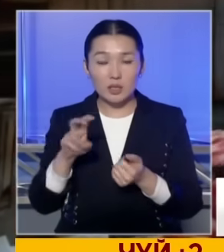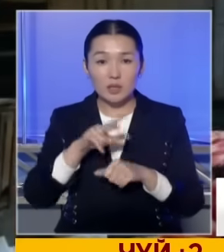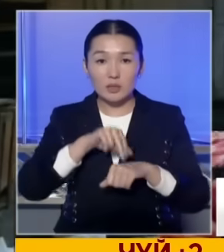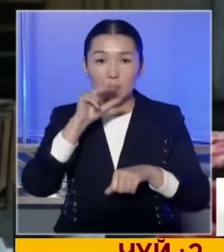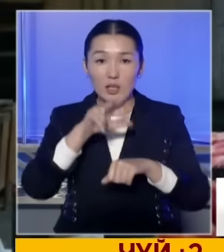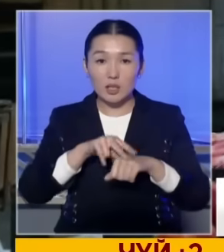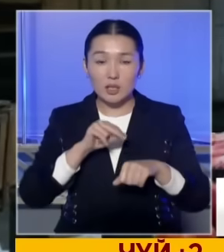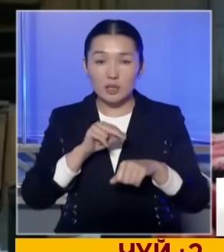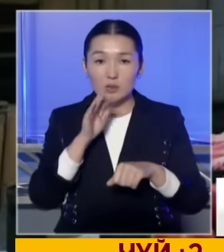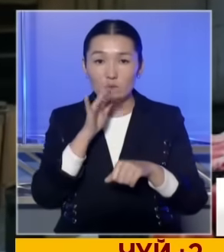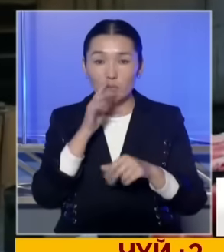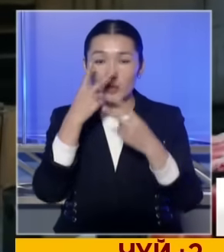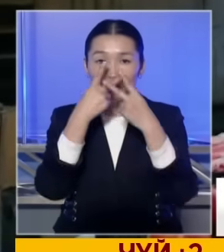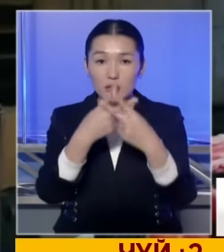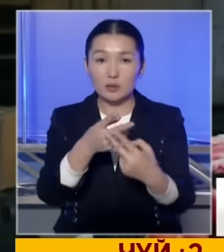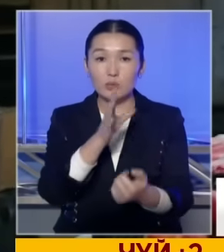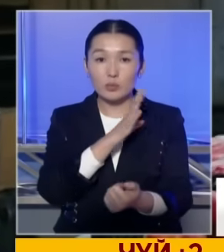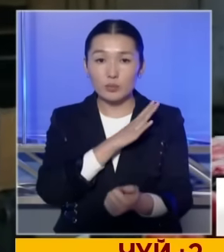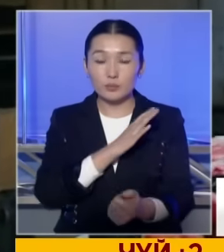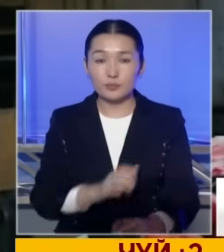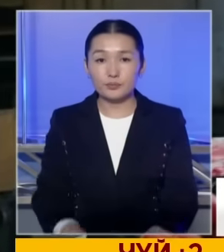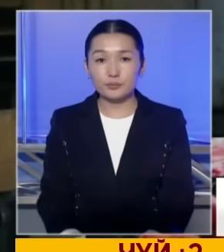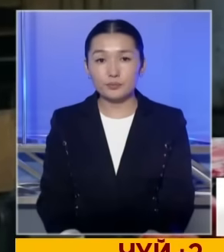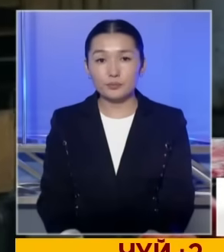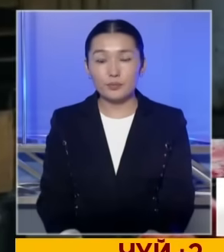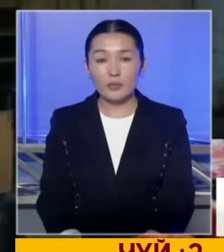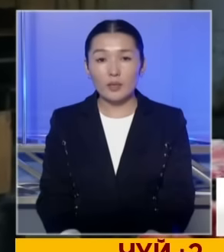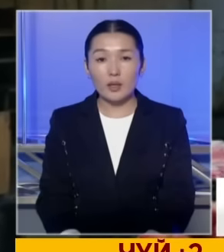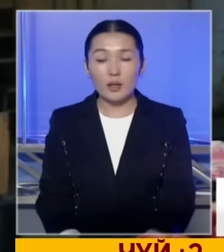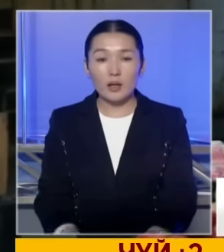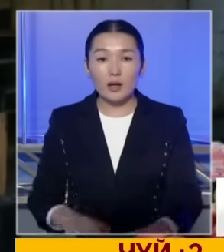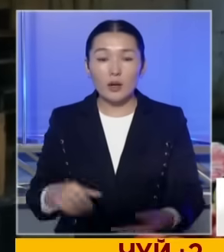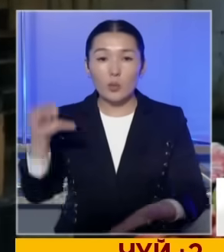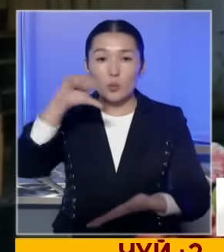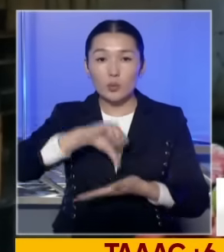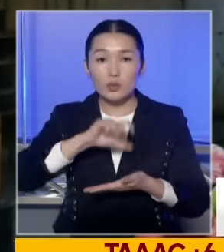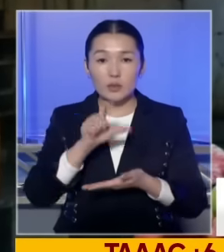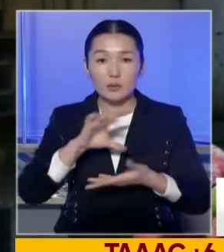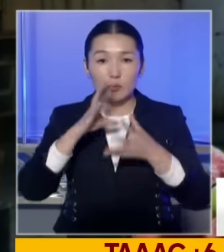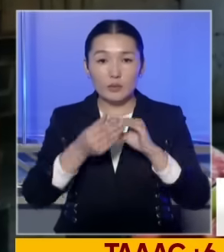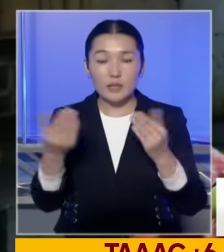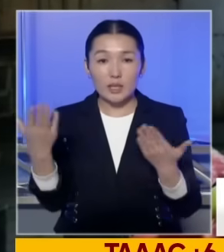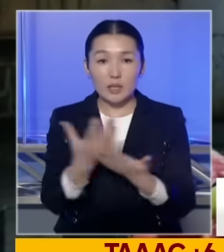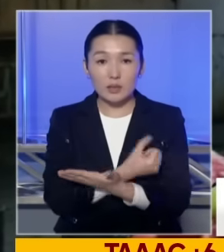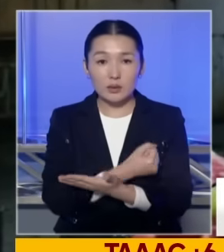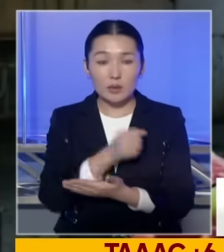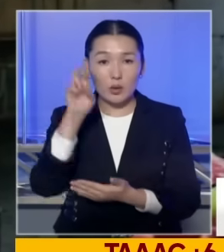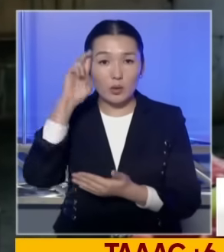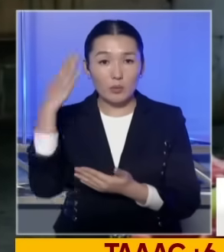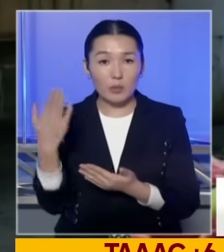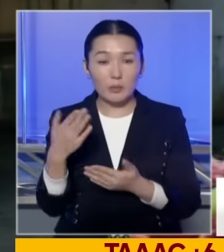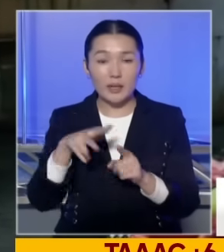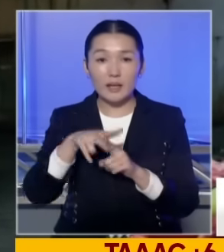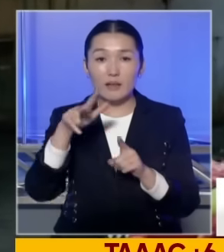башкы башкармалыгынын убактылуу кармоочу жайына киргизилди. Кылмышка тиешеси бар бардык адамдарды аныктоого жана мамлекетке